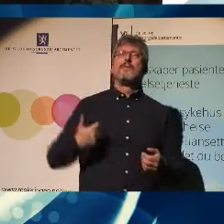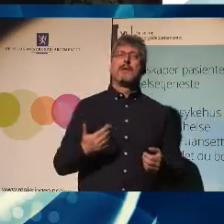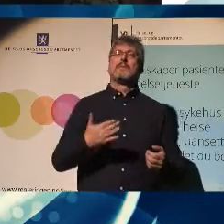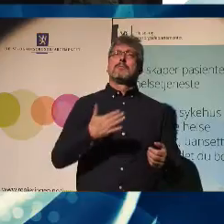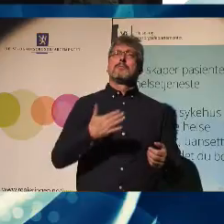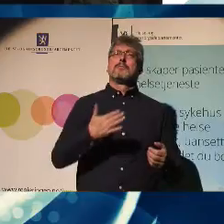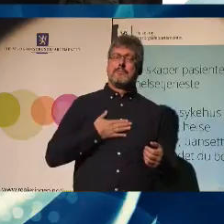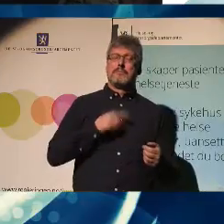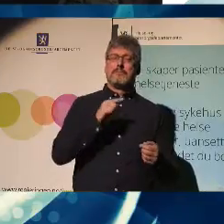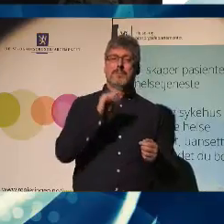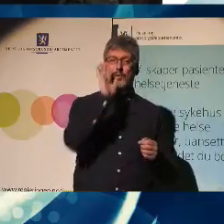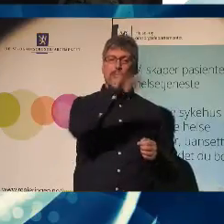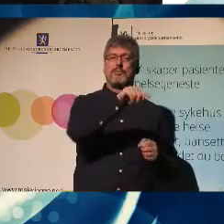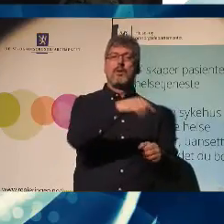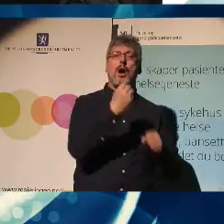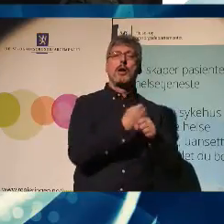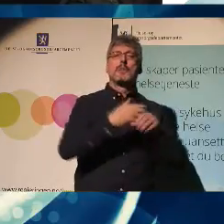på arbeidsplassen.